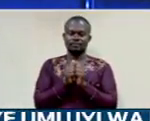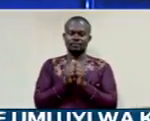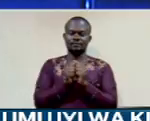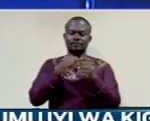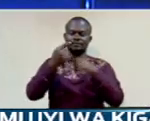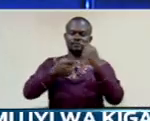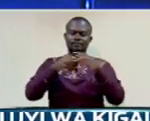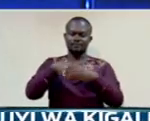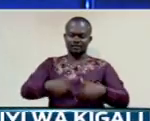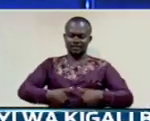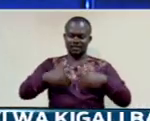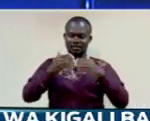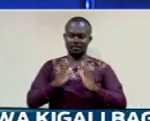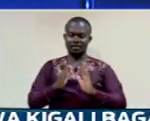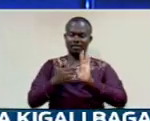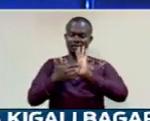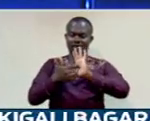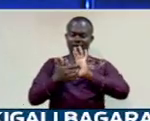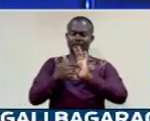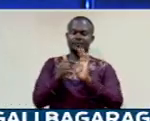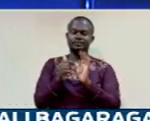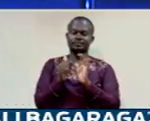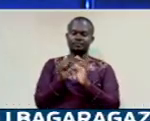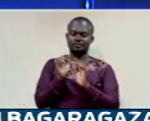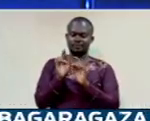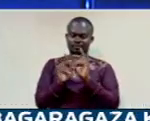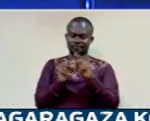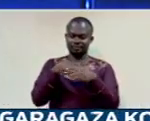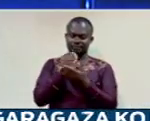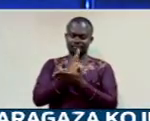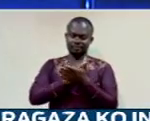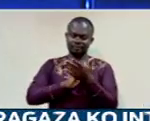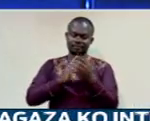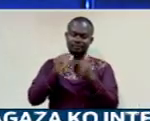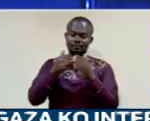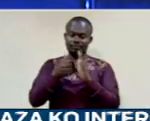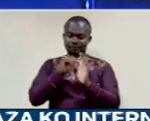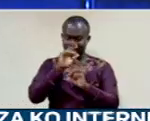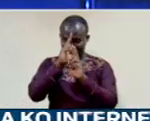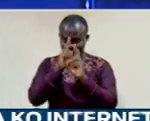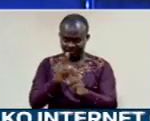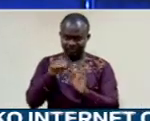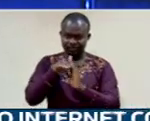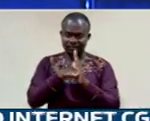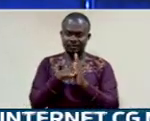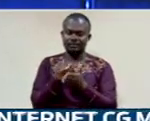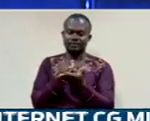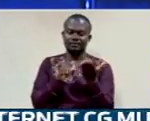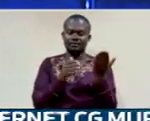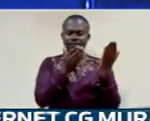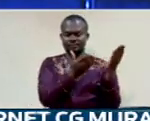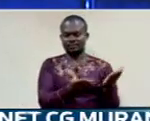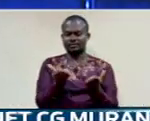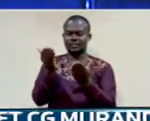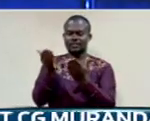Tukiri mu bijyanye n'urubyiruko, gutungwa agatoki kuba bari muri bamwe bakomeje gusa naho batubahiriza gahunda, reka